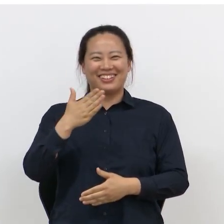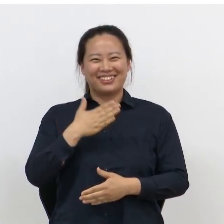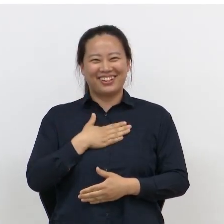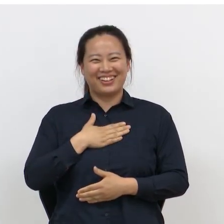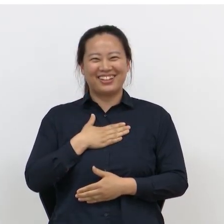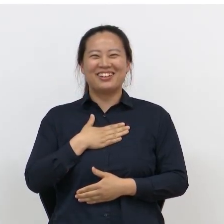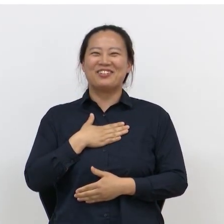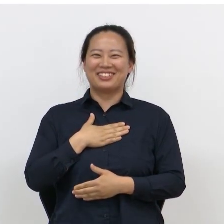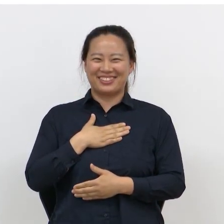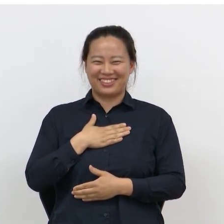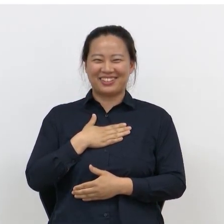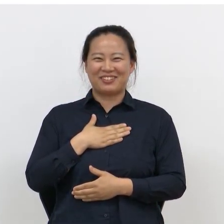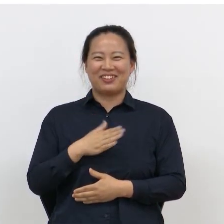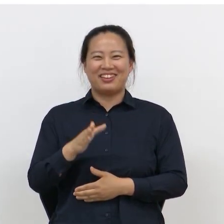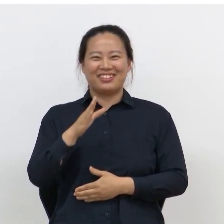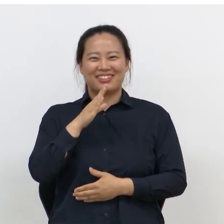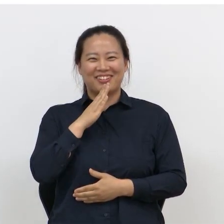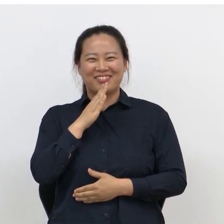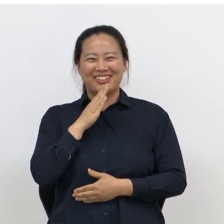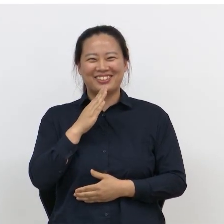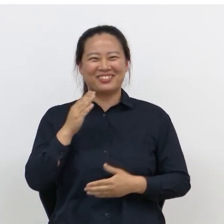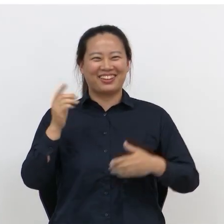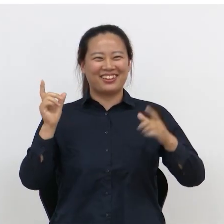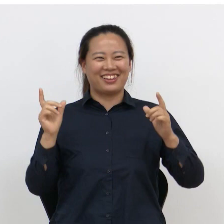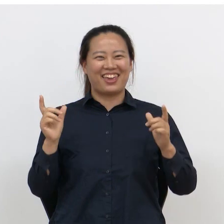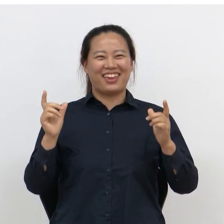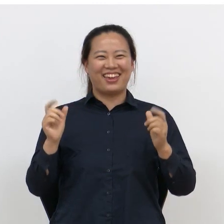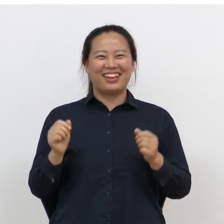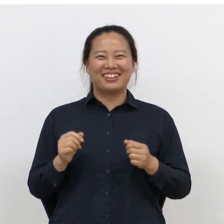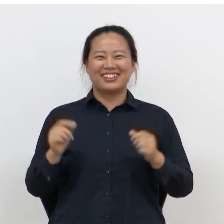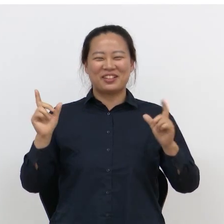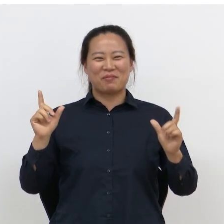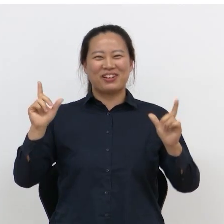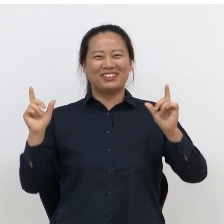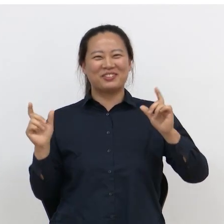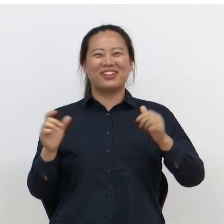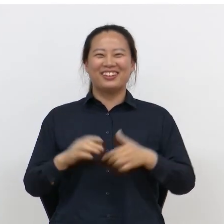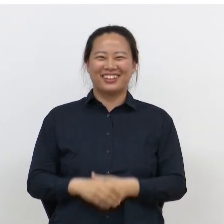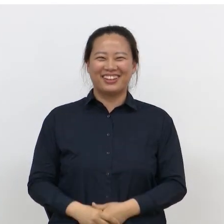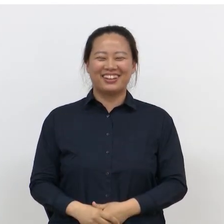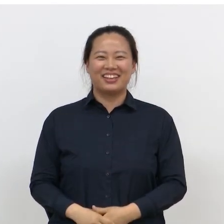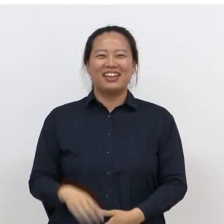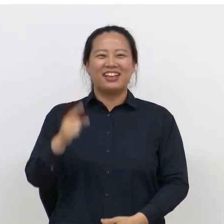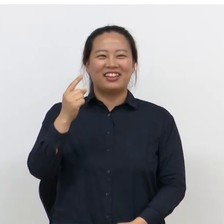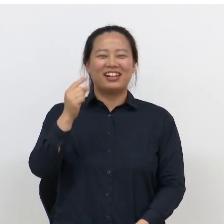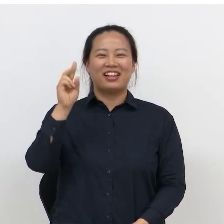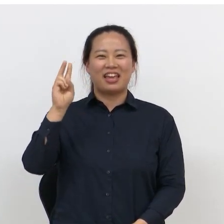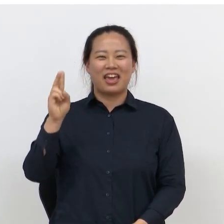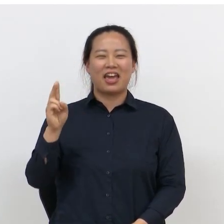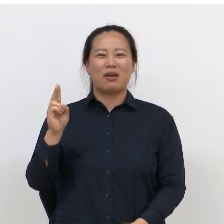텔레비전에 내가 나왔으면 정말 좋겠네 정말 좋겠네